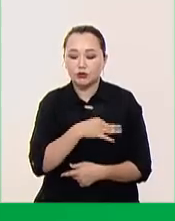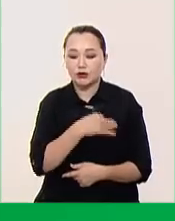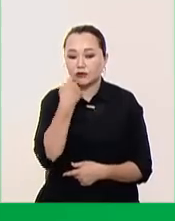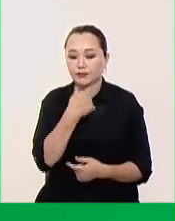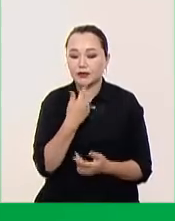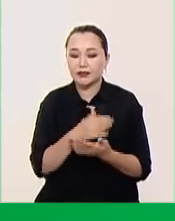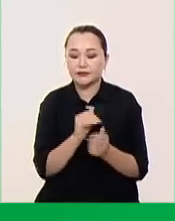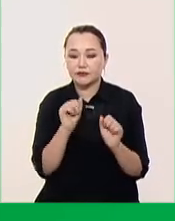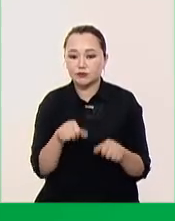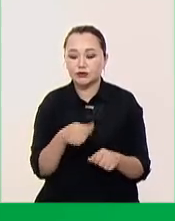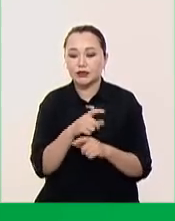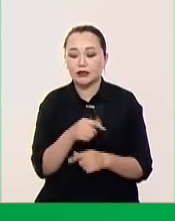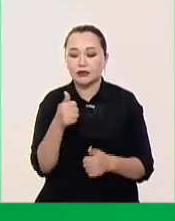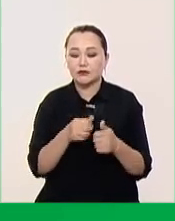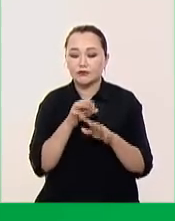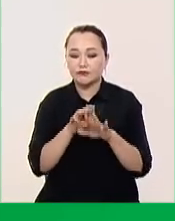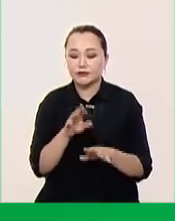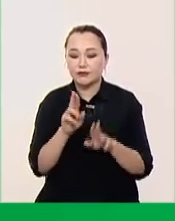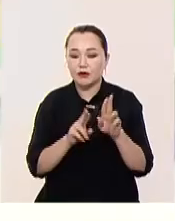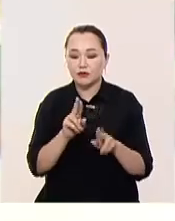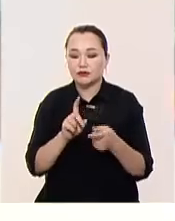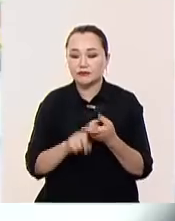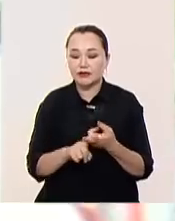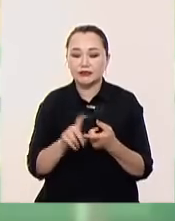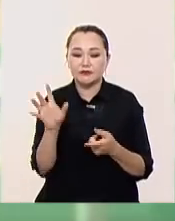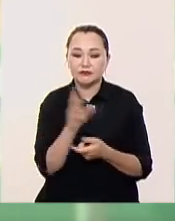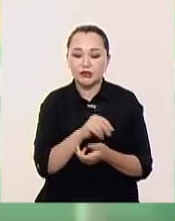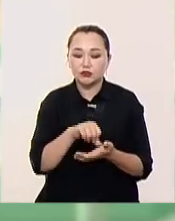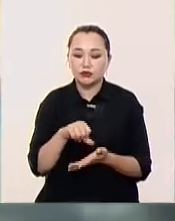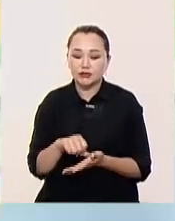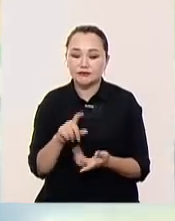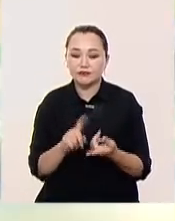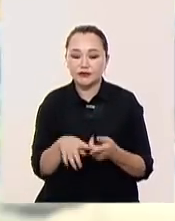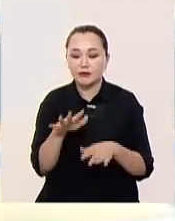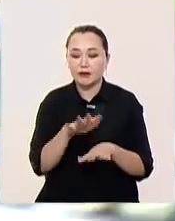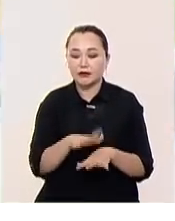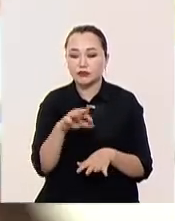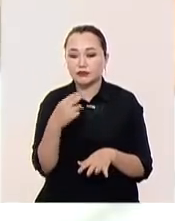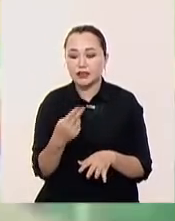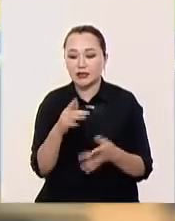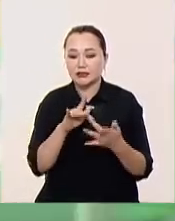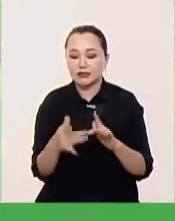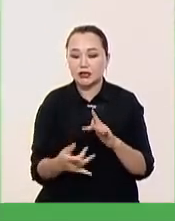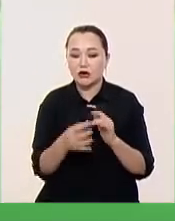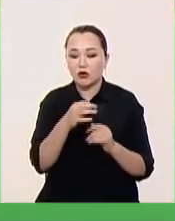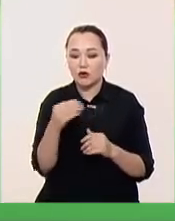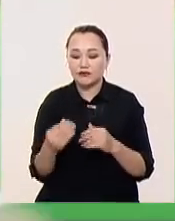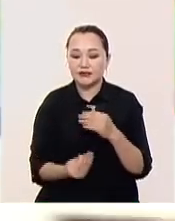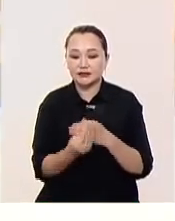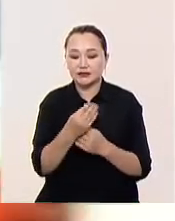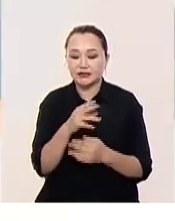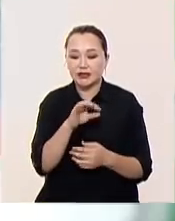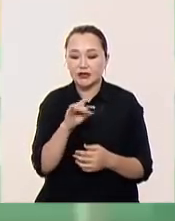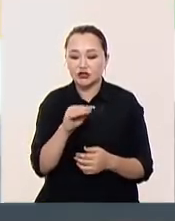бар. Жеңімпаз науқан өткізу шарттарына сәйкес келетін барлық қатысушылар арасында банктің әлеуметтік желідегі ресми парақшаларында